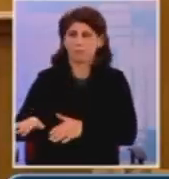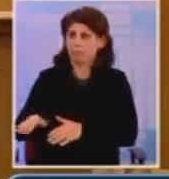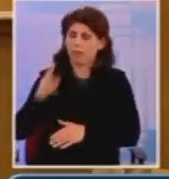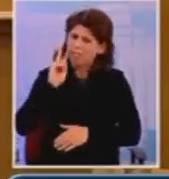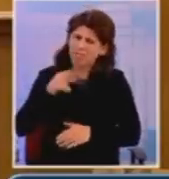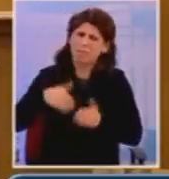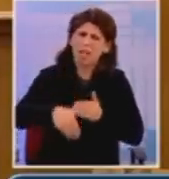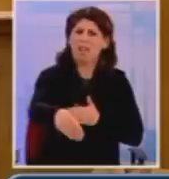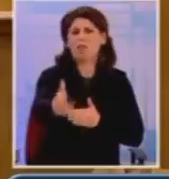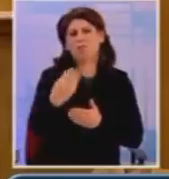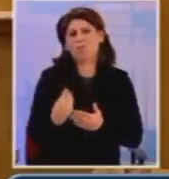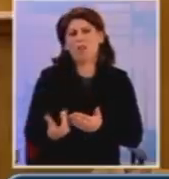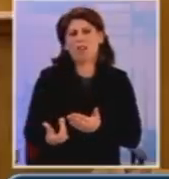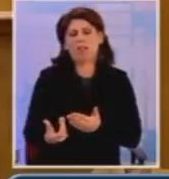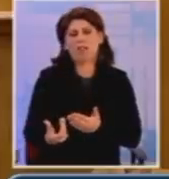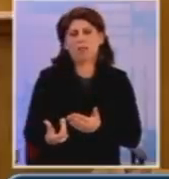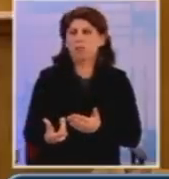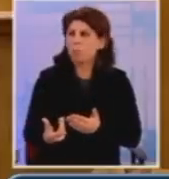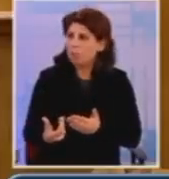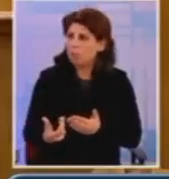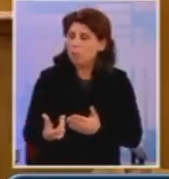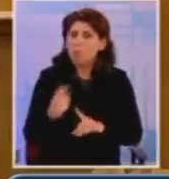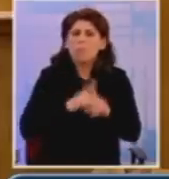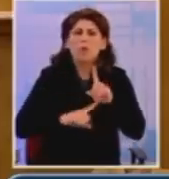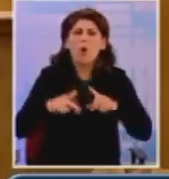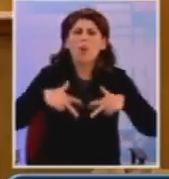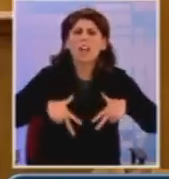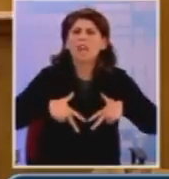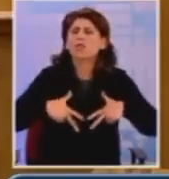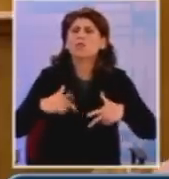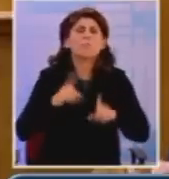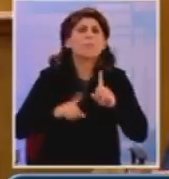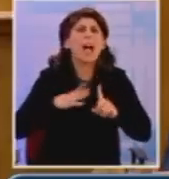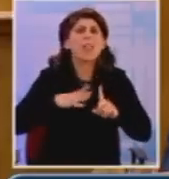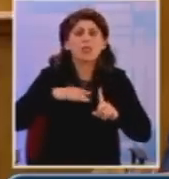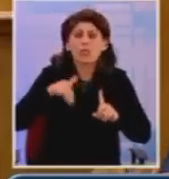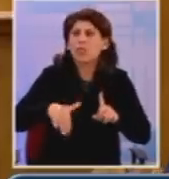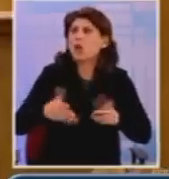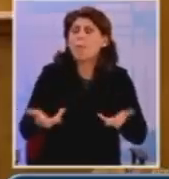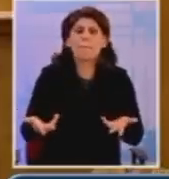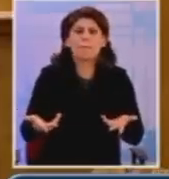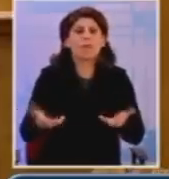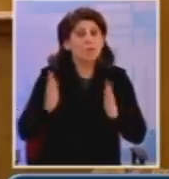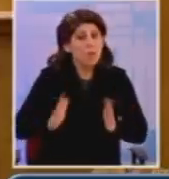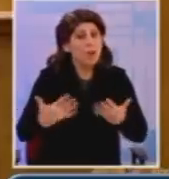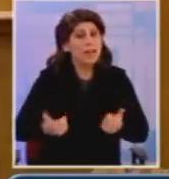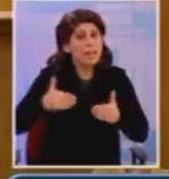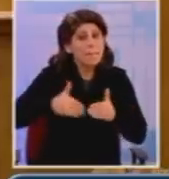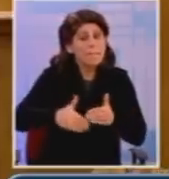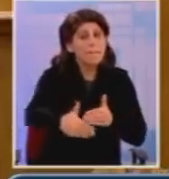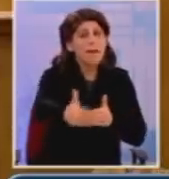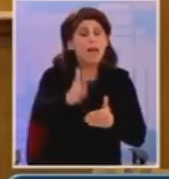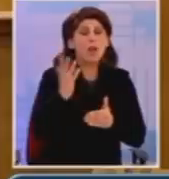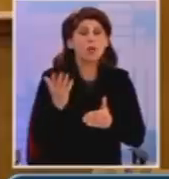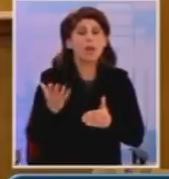μέλλον. Μα ποια χώρα, ποιος λαός μπορεί να έχει μέλλον αν